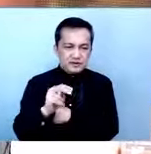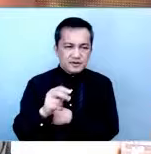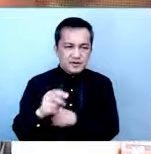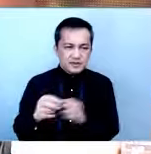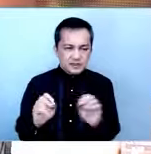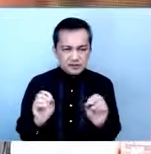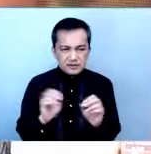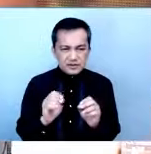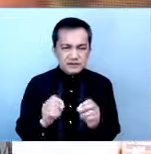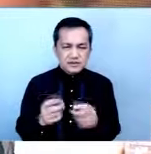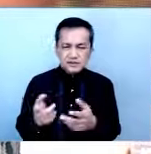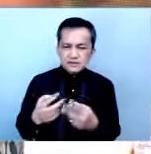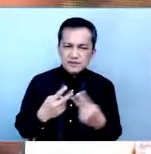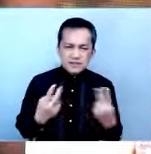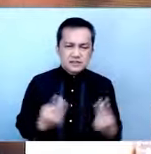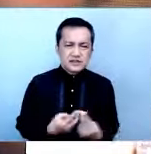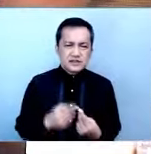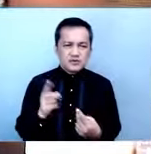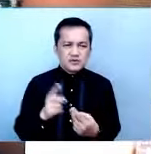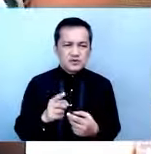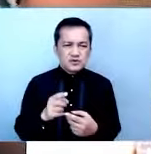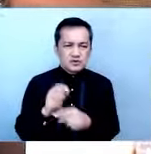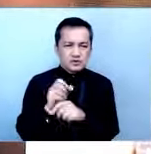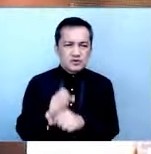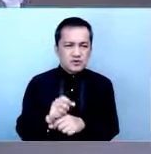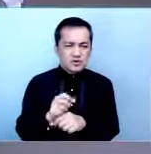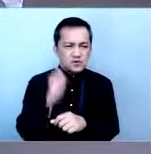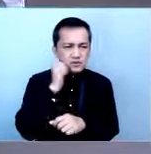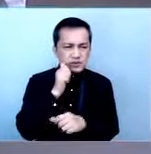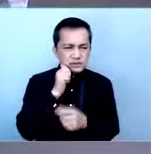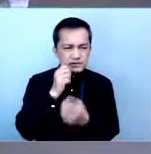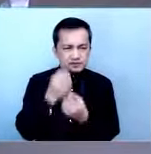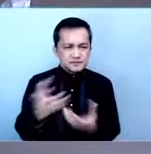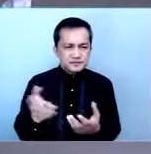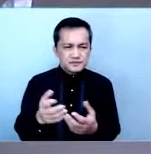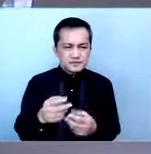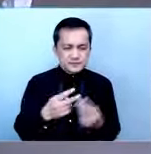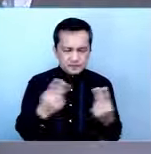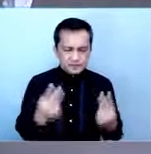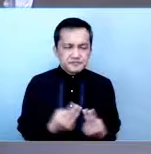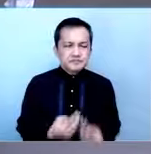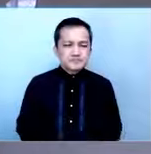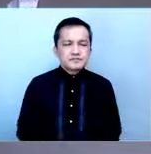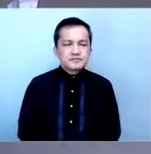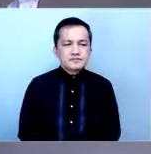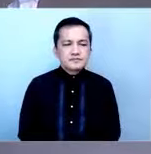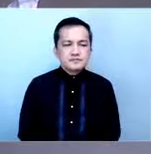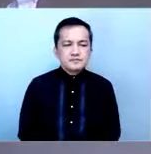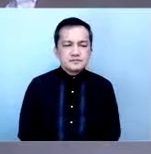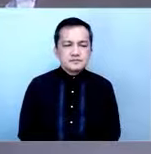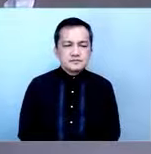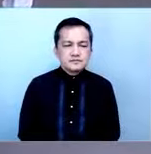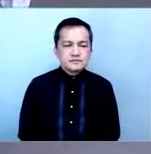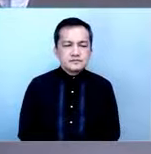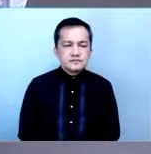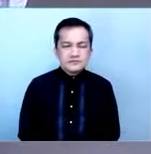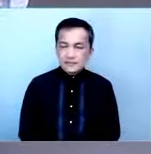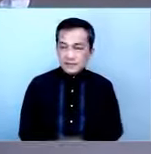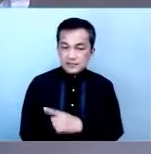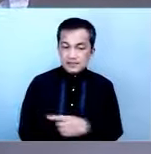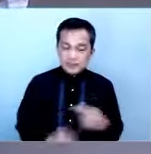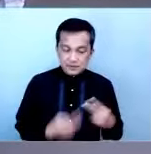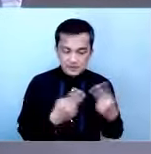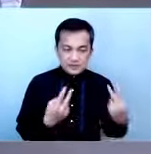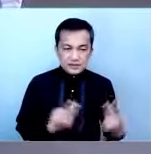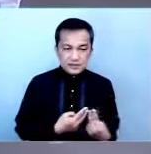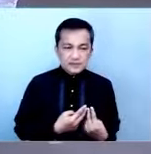coming up. Yes. So, ano yung mga typical na ino-offer ninyo pag Valentine's? Okay, pag Valentine's Day po, we have the love fruit edible arrangement. Ma'am, dito